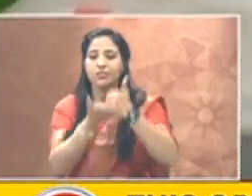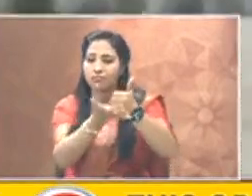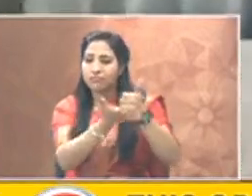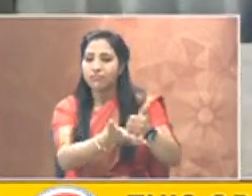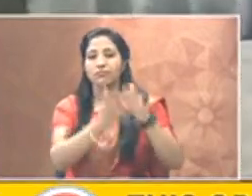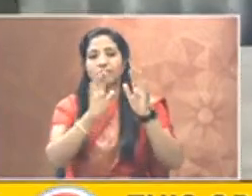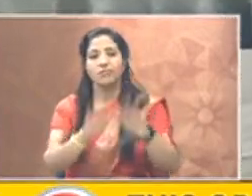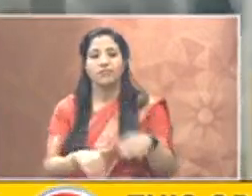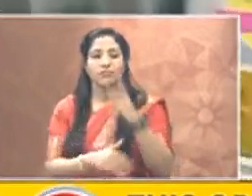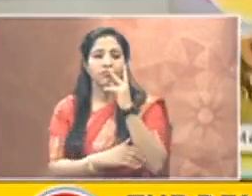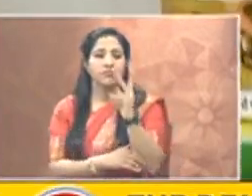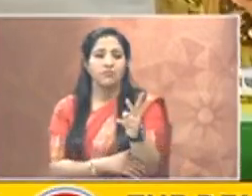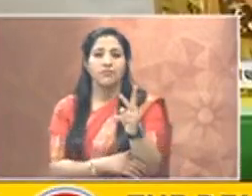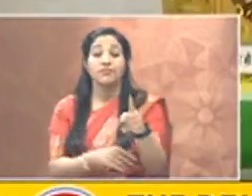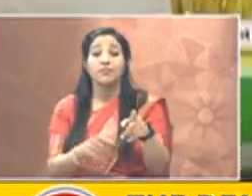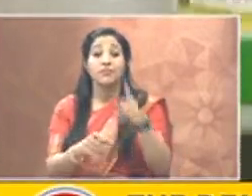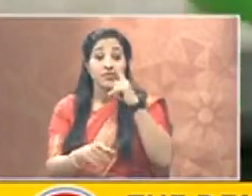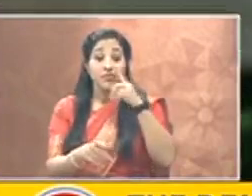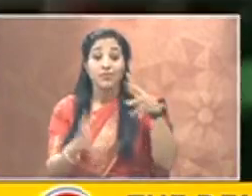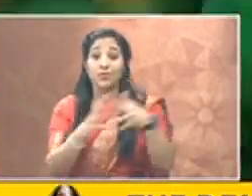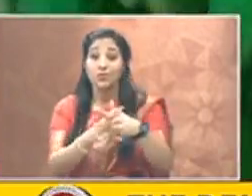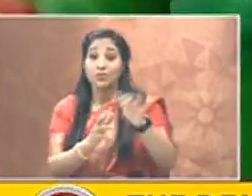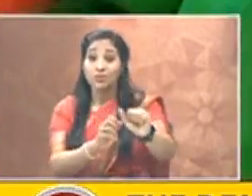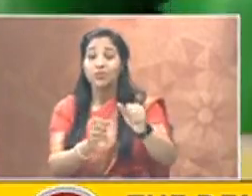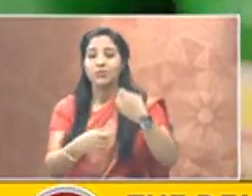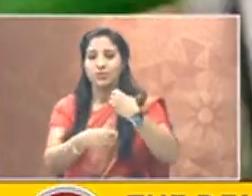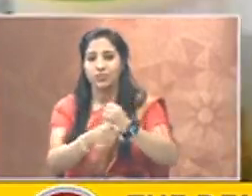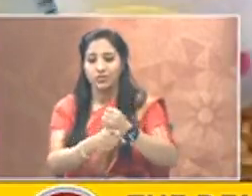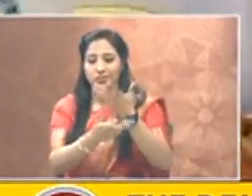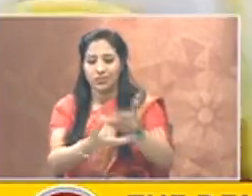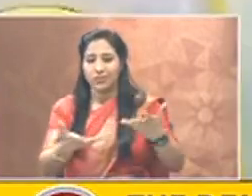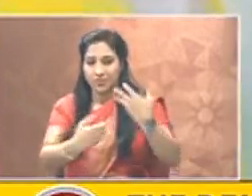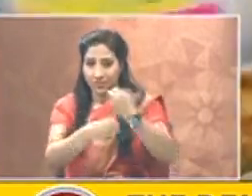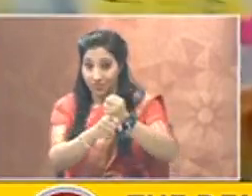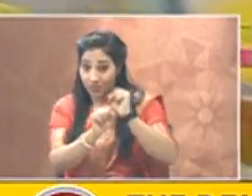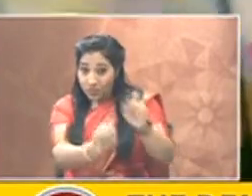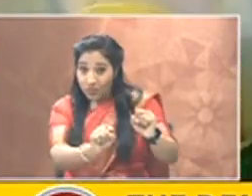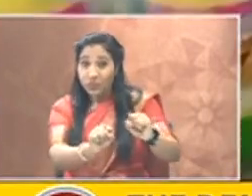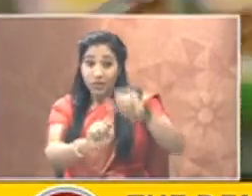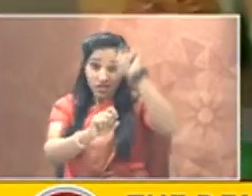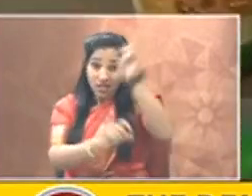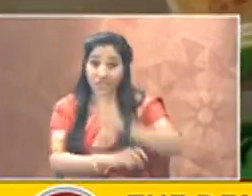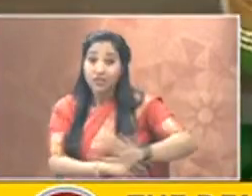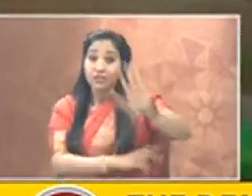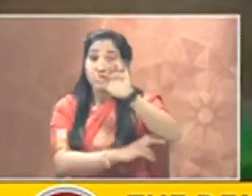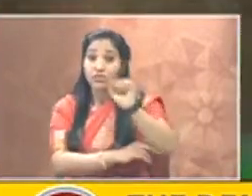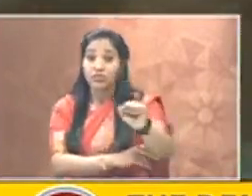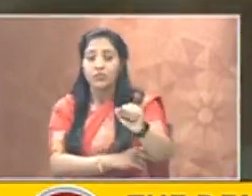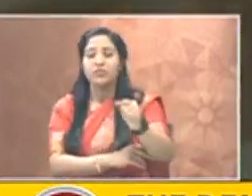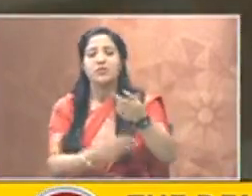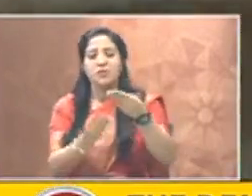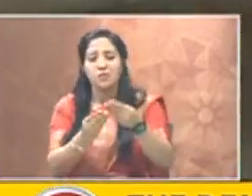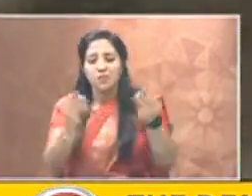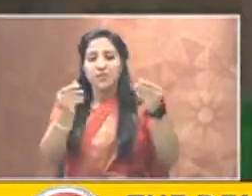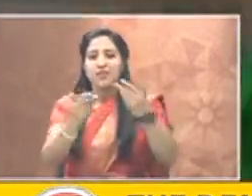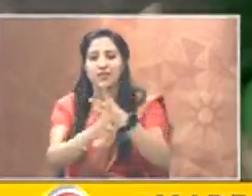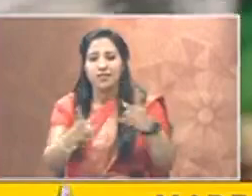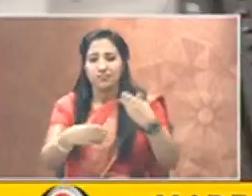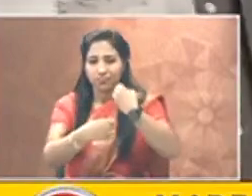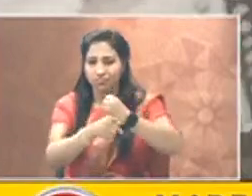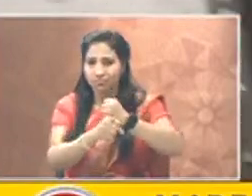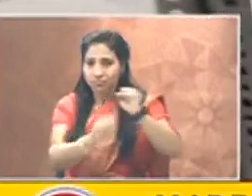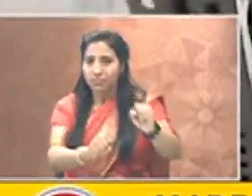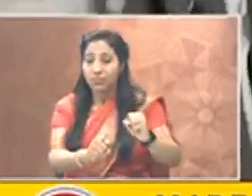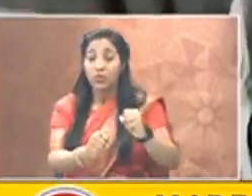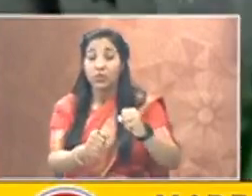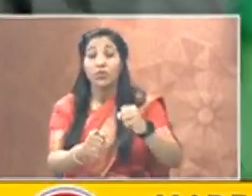मदद करता है। इनके द्वारा बनाए गए बायो फर्टिलाइजर और बायो पेस्टिसाइड्स की